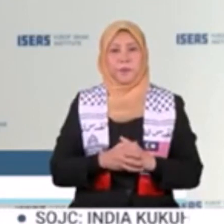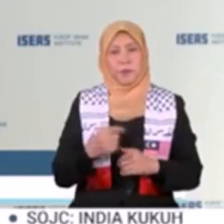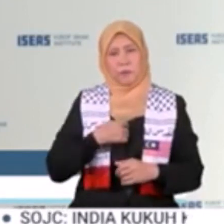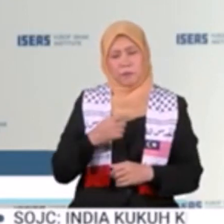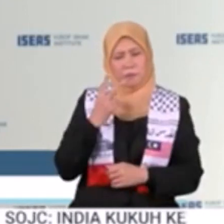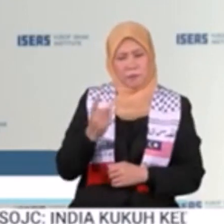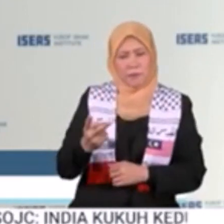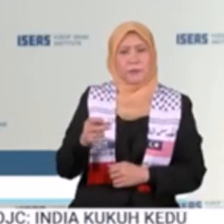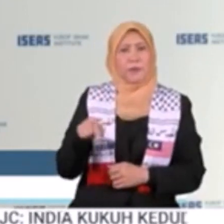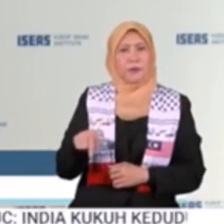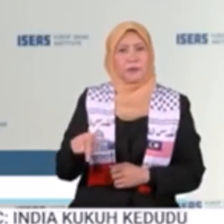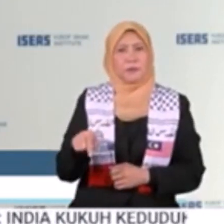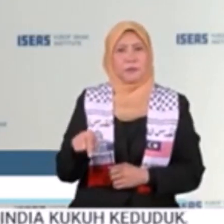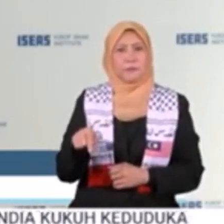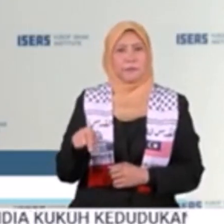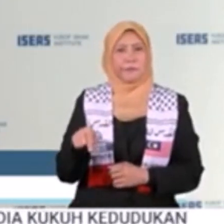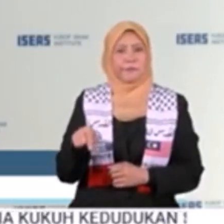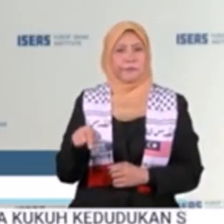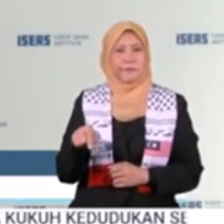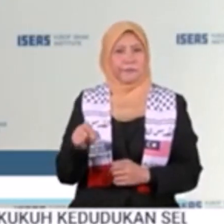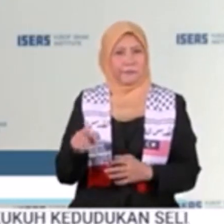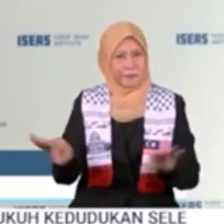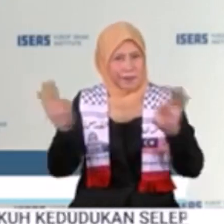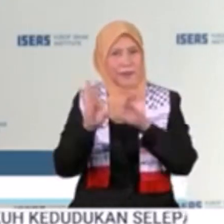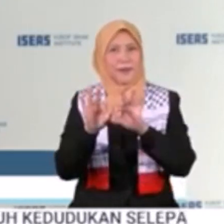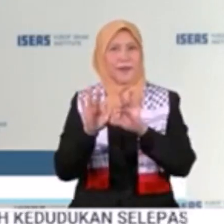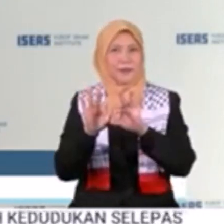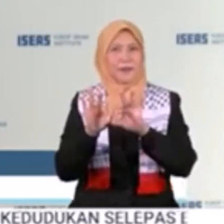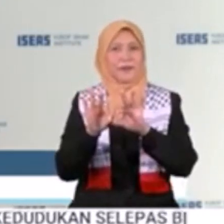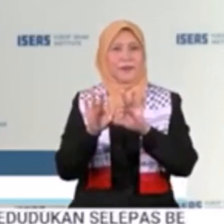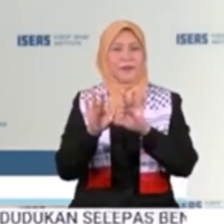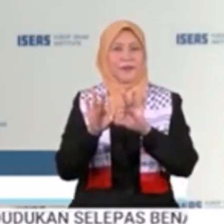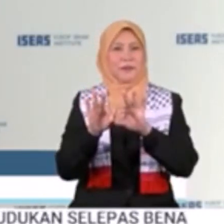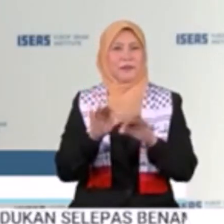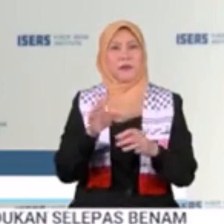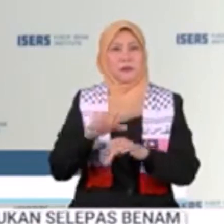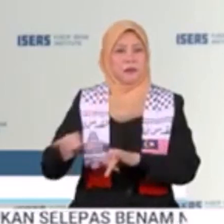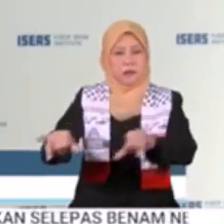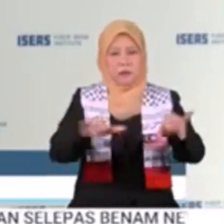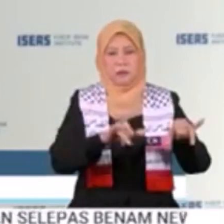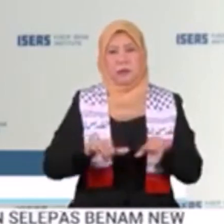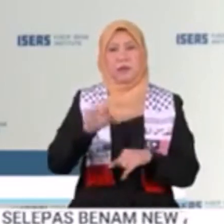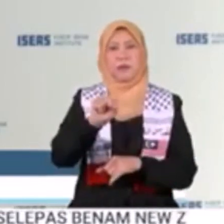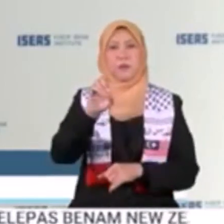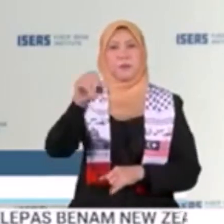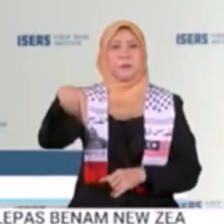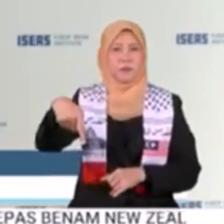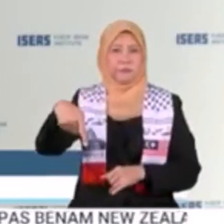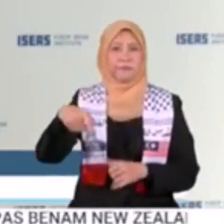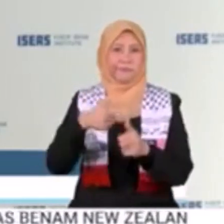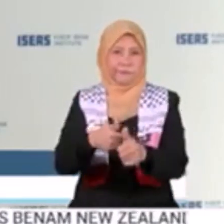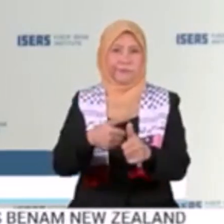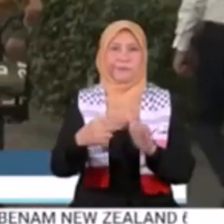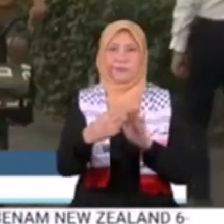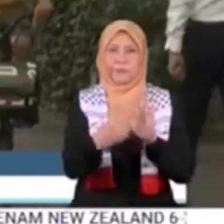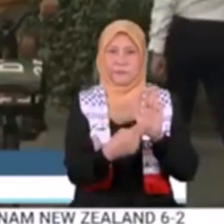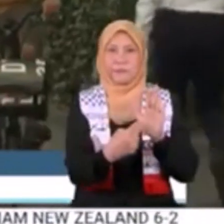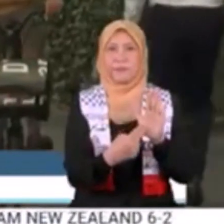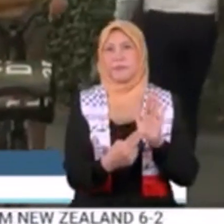perkara yang luar biasa lah, ya. Ini part of the standard operating procedure, ya.